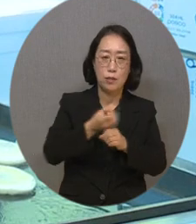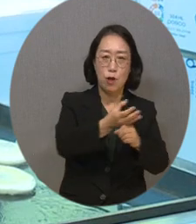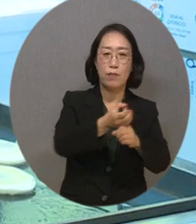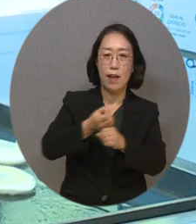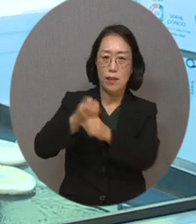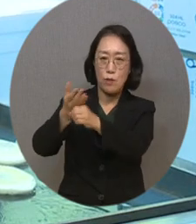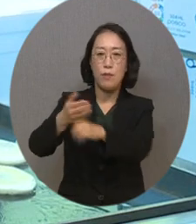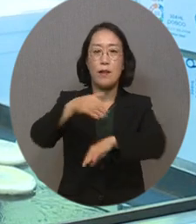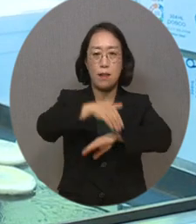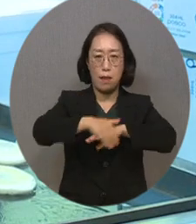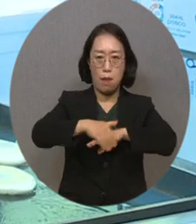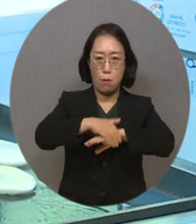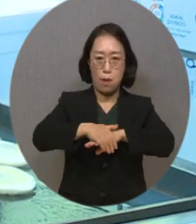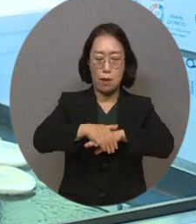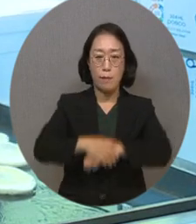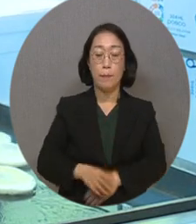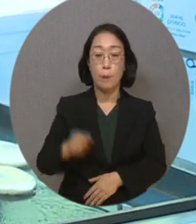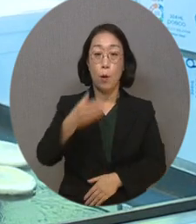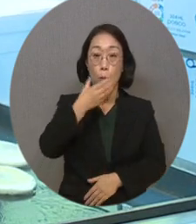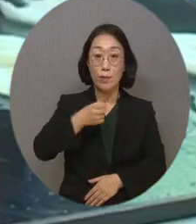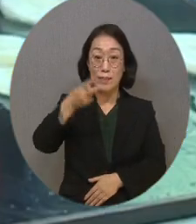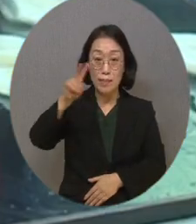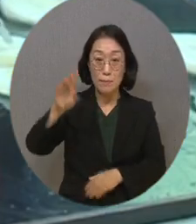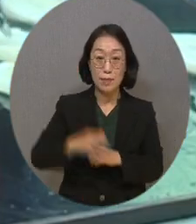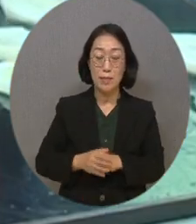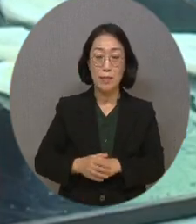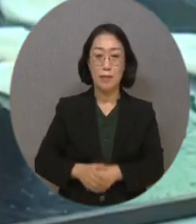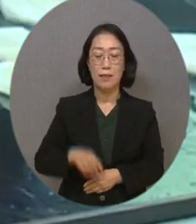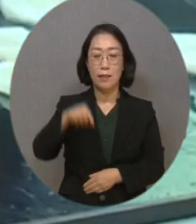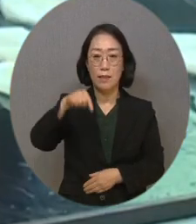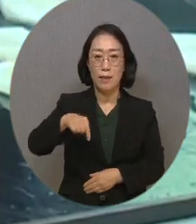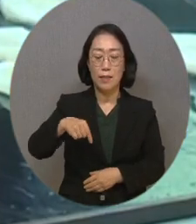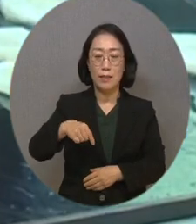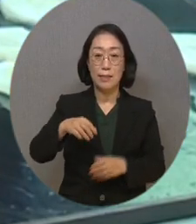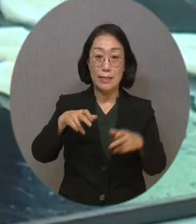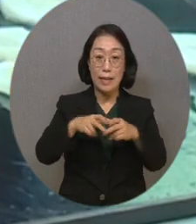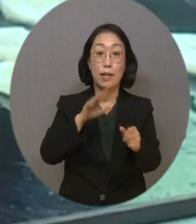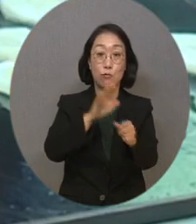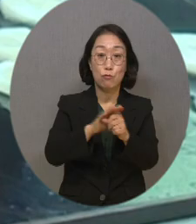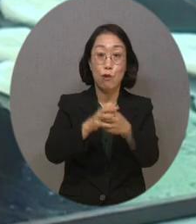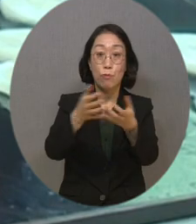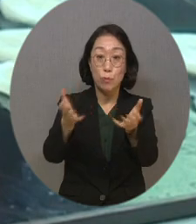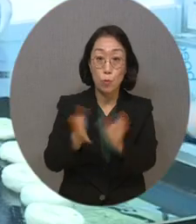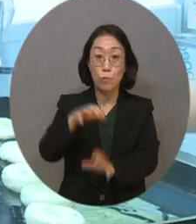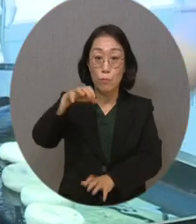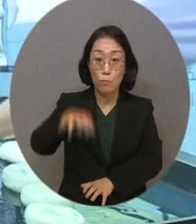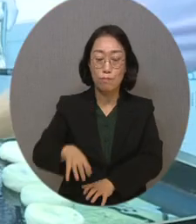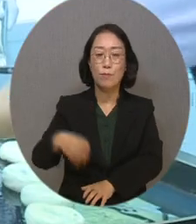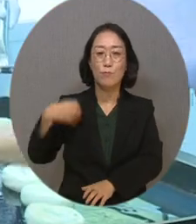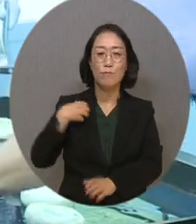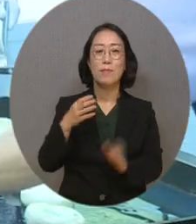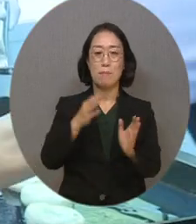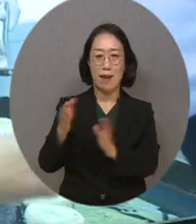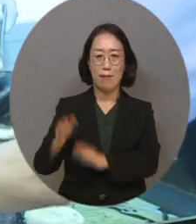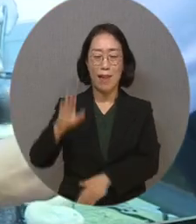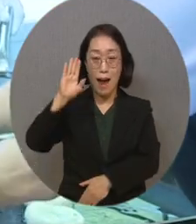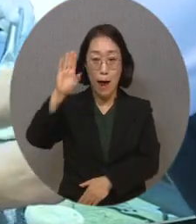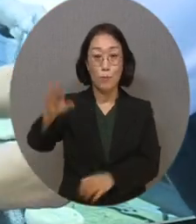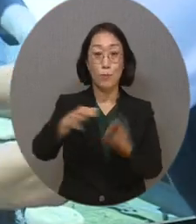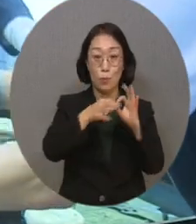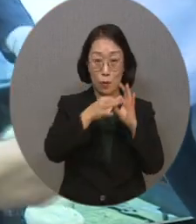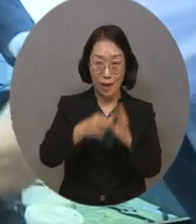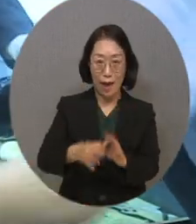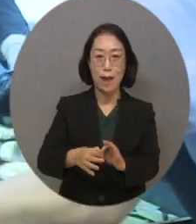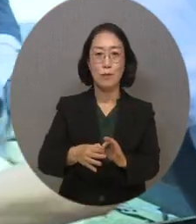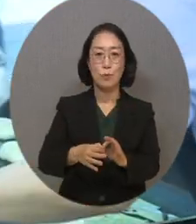예정입니다. 한편 복지TV 중국방송 장애인후원회에서 주최주관한 이 행사는 앞으로도 꾸준히